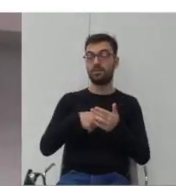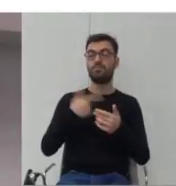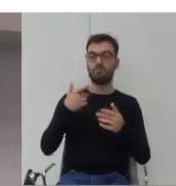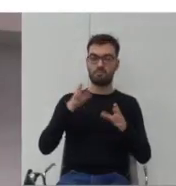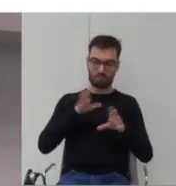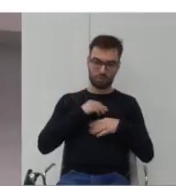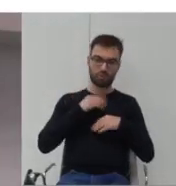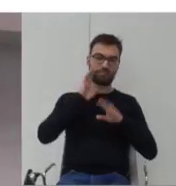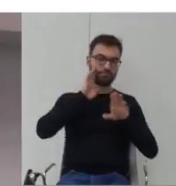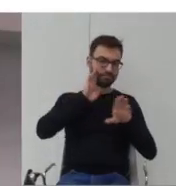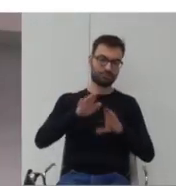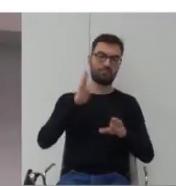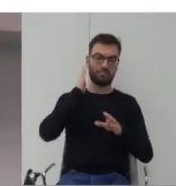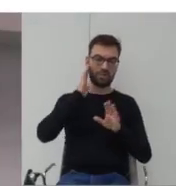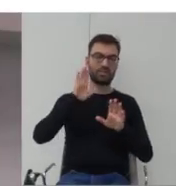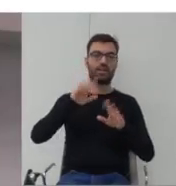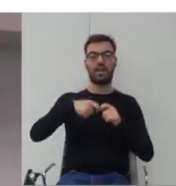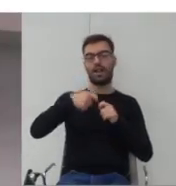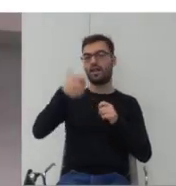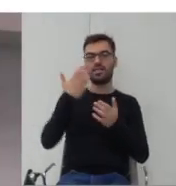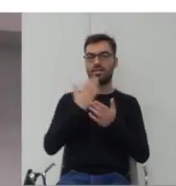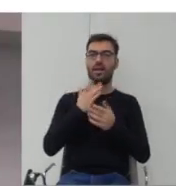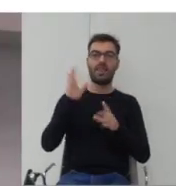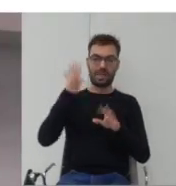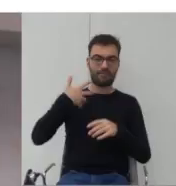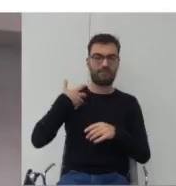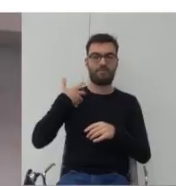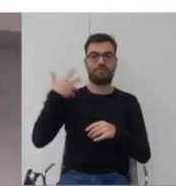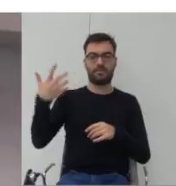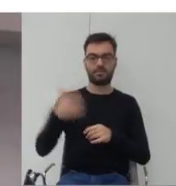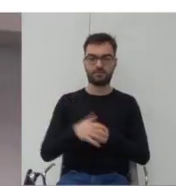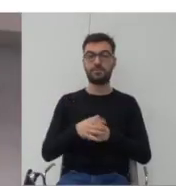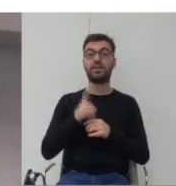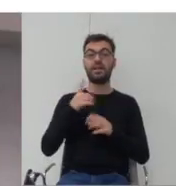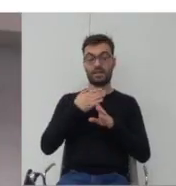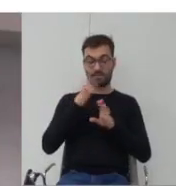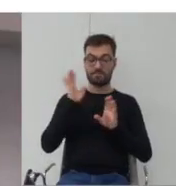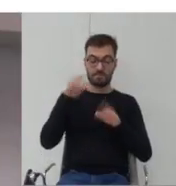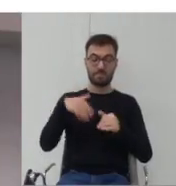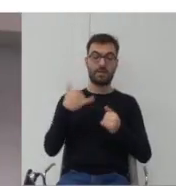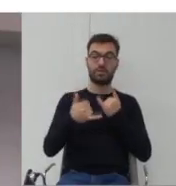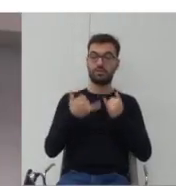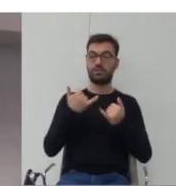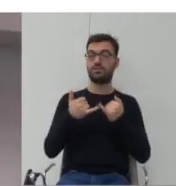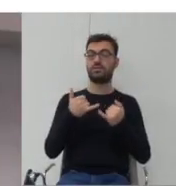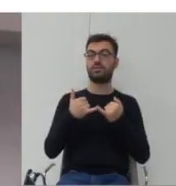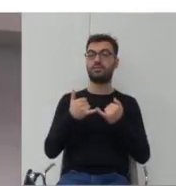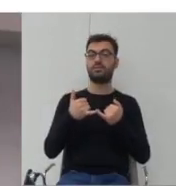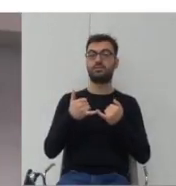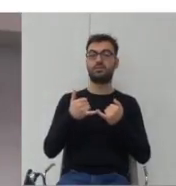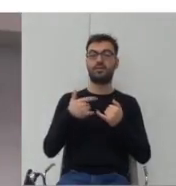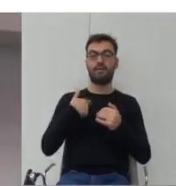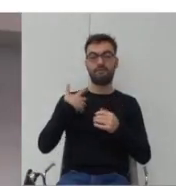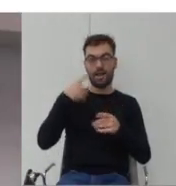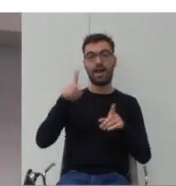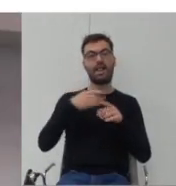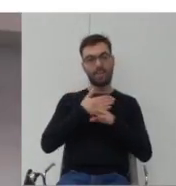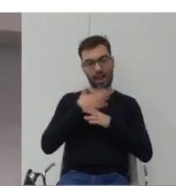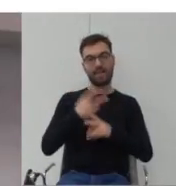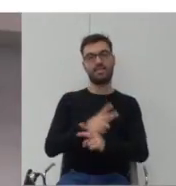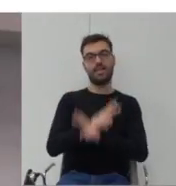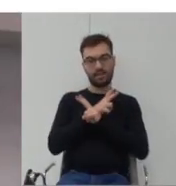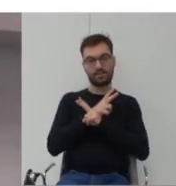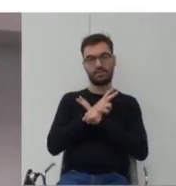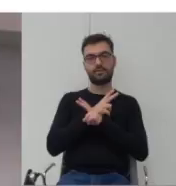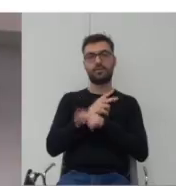pozostać u siebie mimo upływającego wieku i przez to nadal będąc osobami niezależnymi,